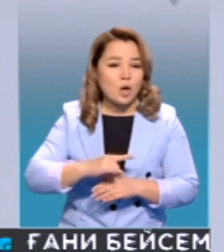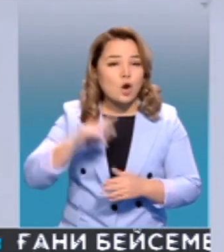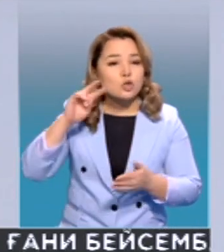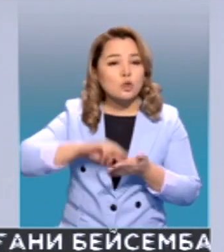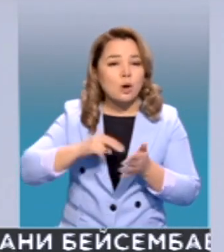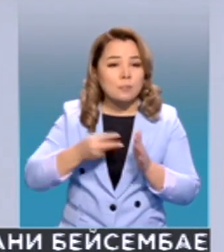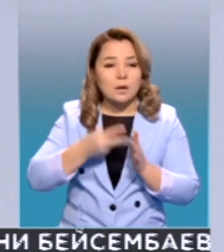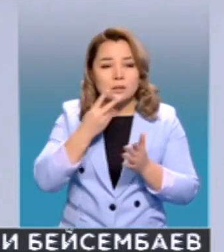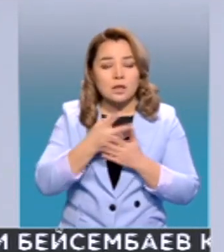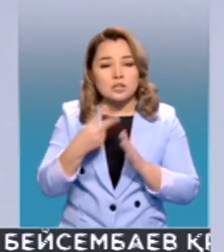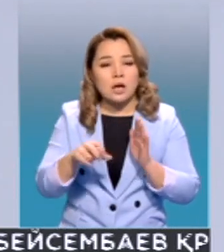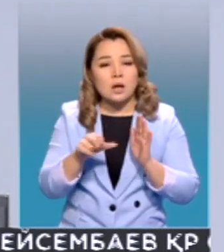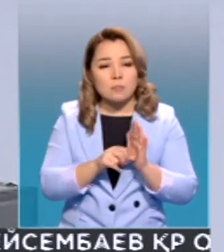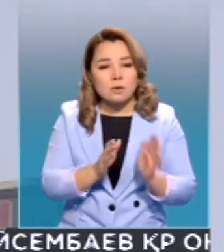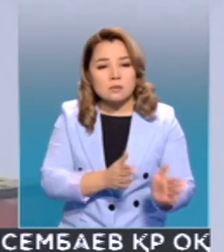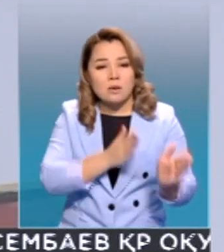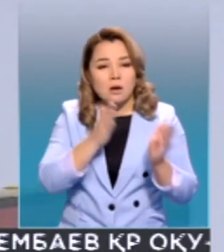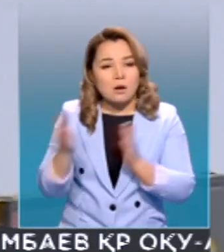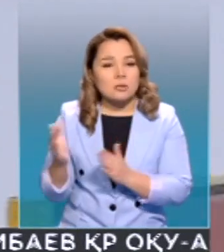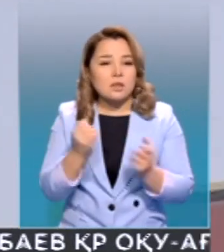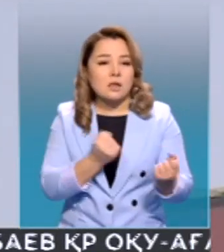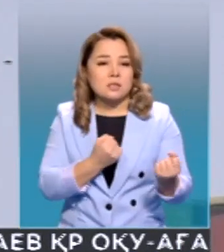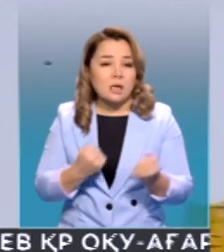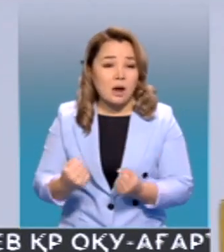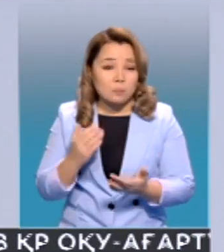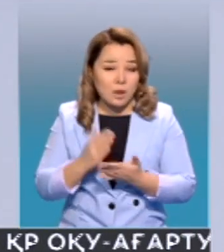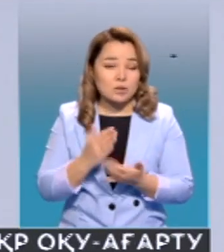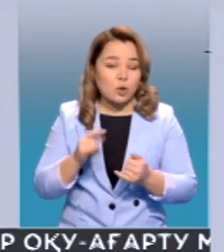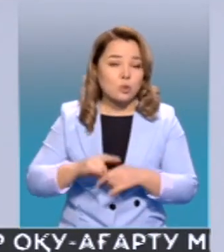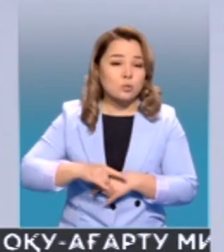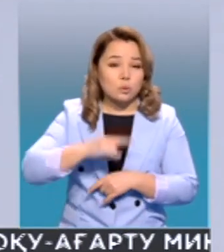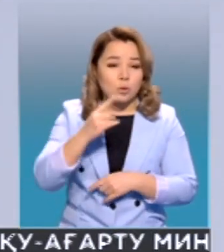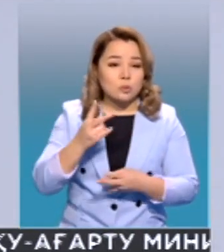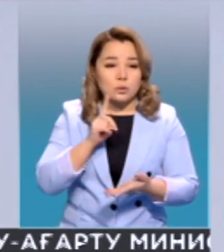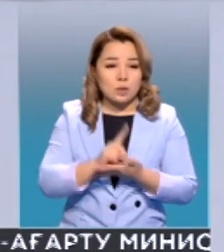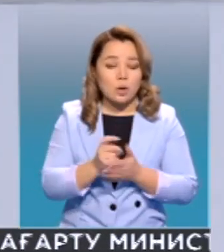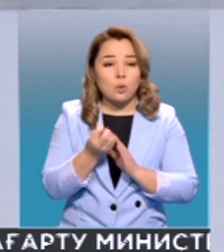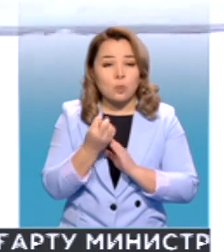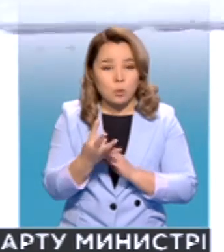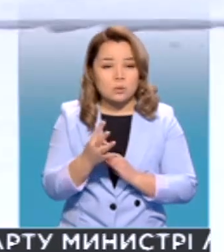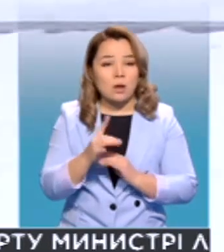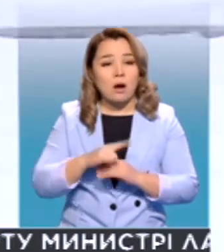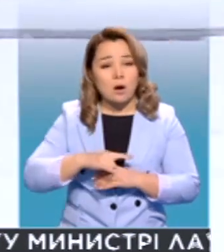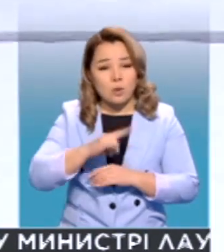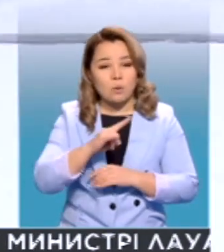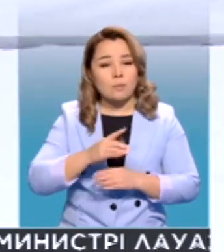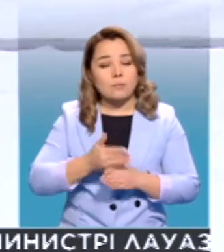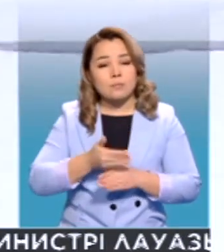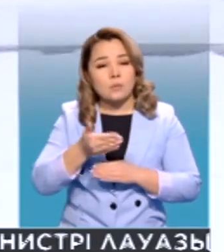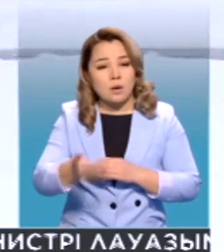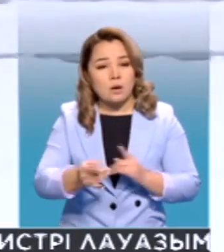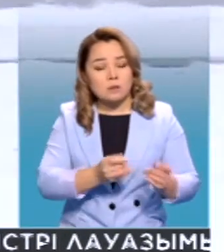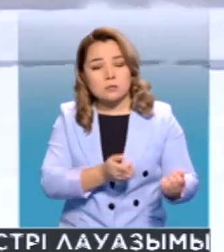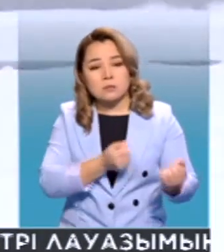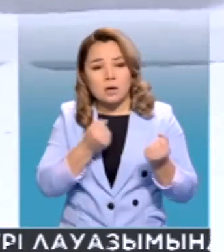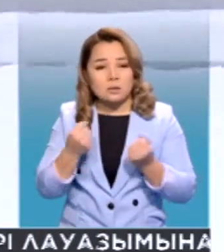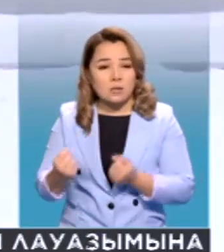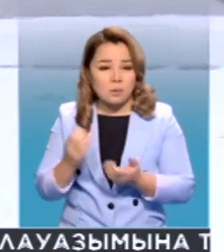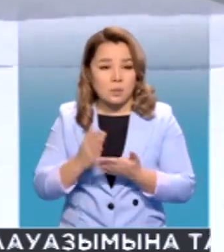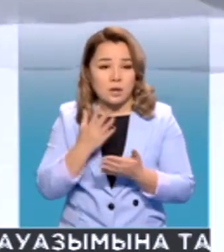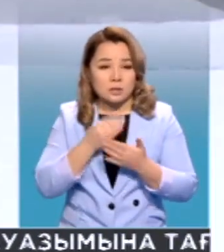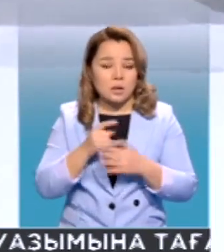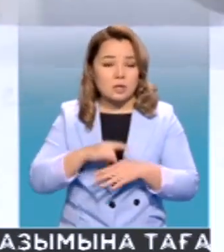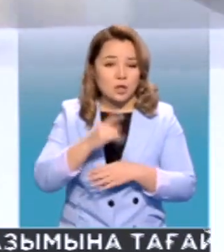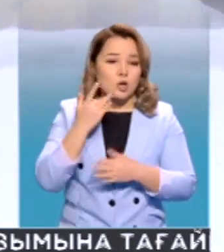жоспарланған 26 рейс кешігіп жатыр. Сондай-ақ ұшып кетуі тиіс 14 әуе рейсі кейінге шегерілді. Қазір әуежай штаттық режимде жұмыс істеп